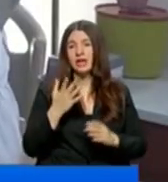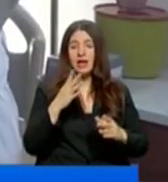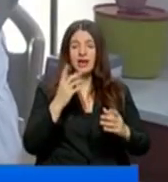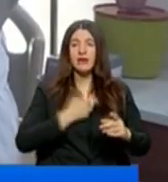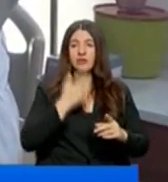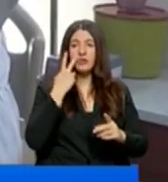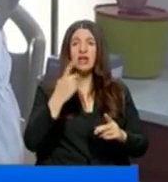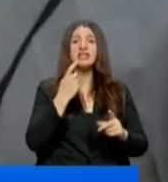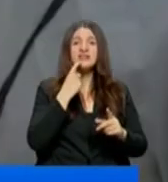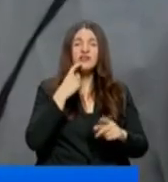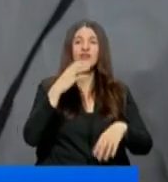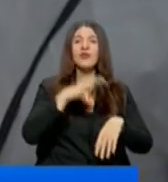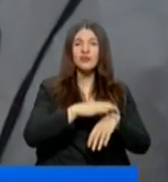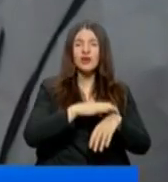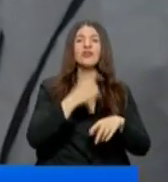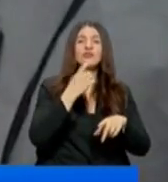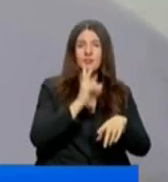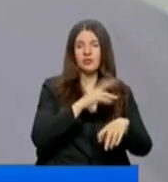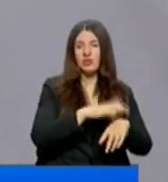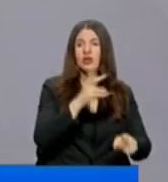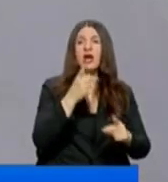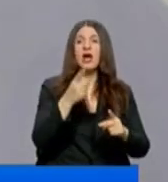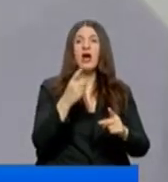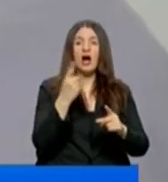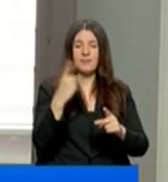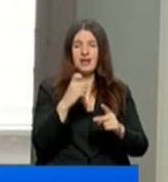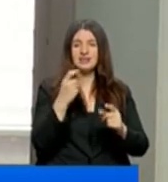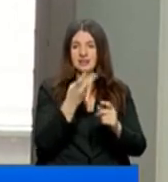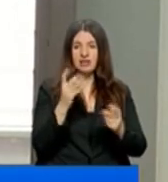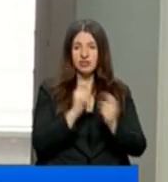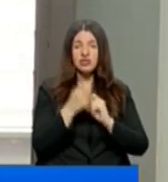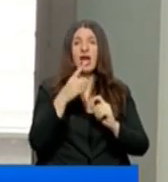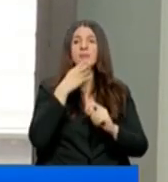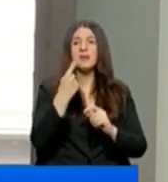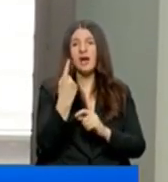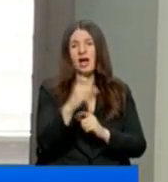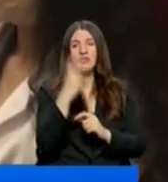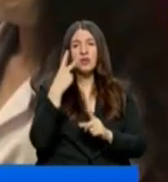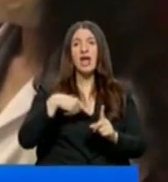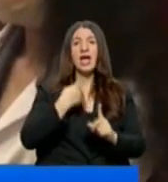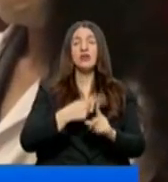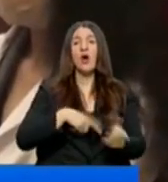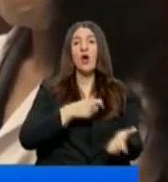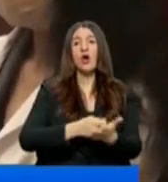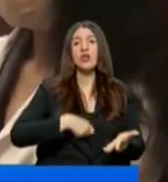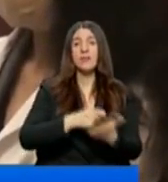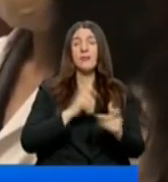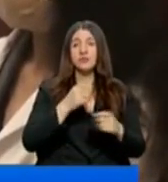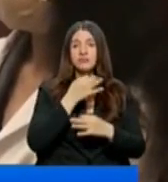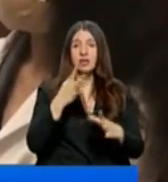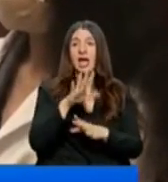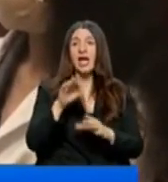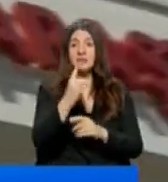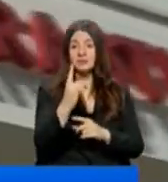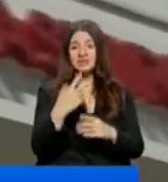göre hekim ve diş hekimlerinin memur aylık kat sayısı değiştirildi. Her ay emekli aylıklarına ilave ödeme yapılacağı duyuruldu. Her